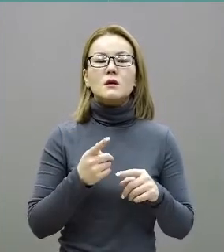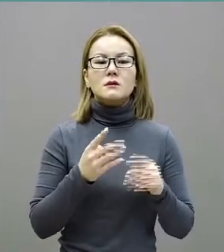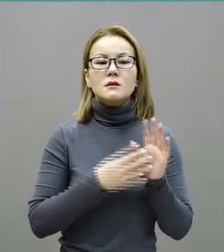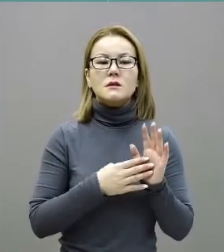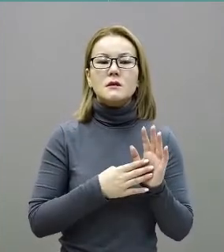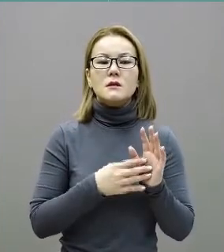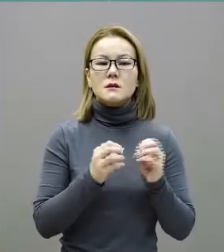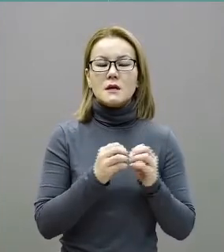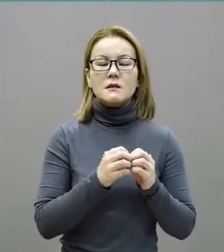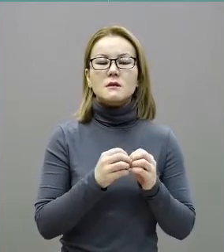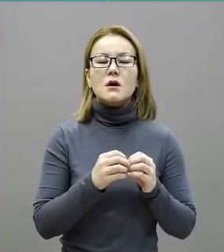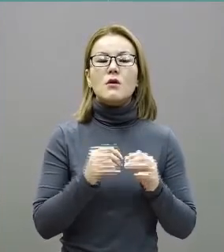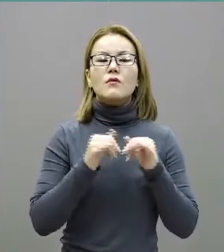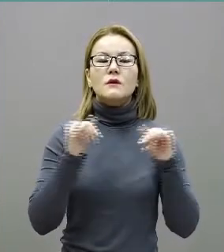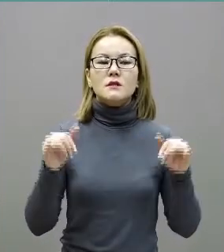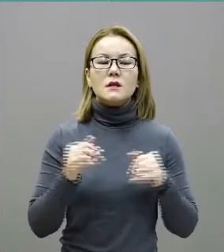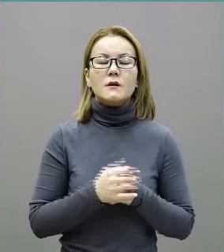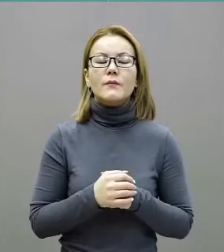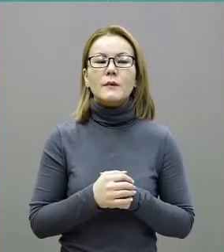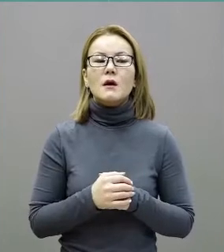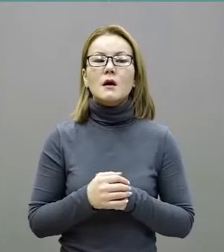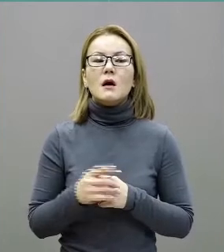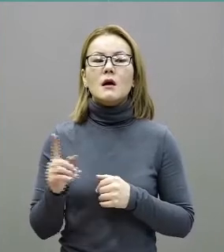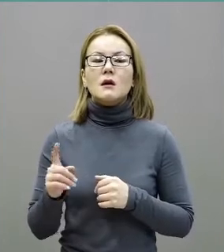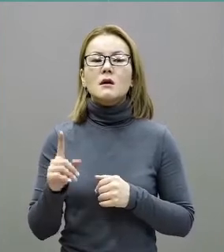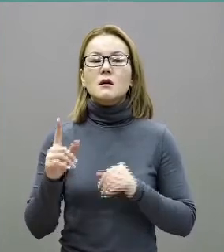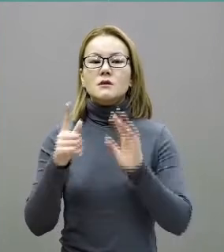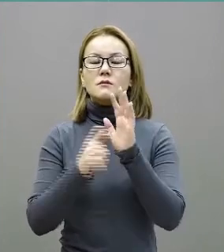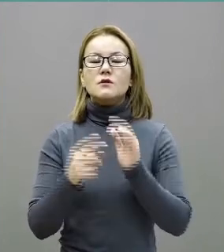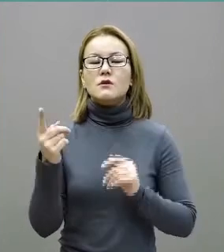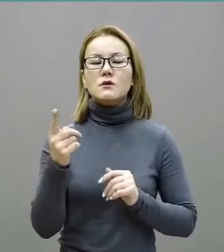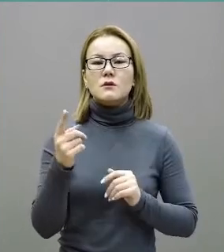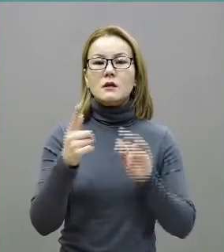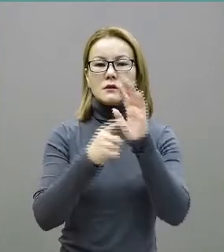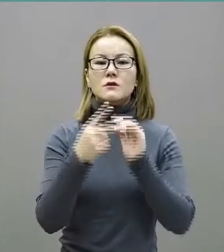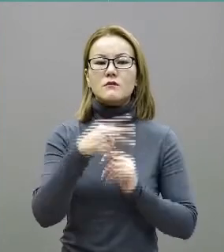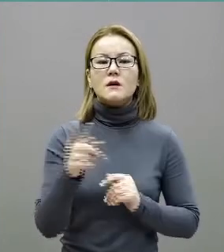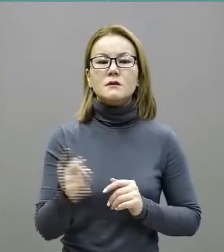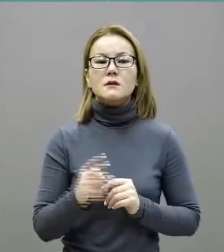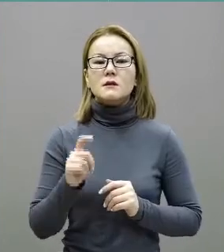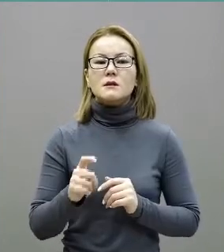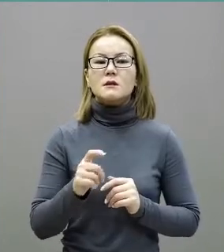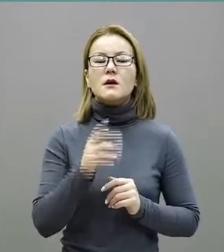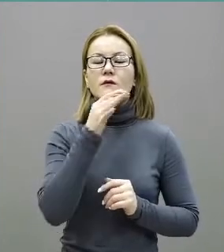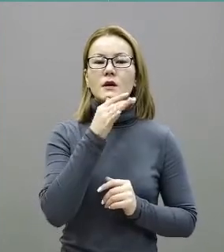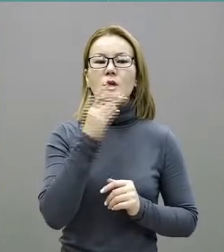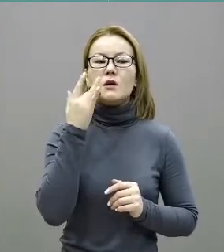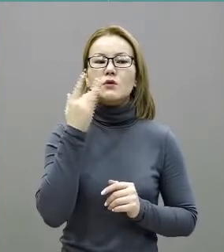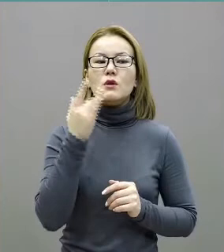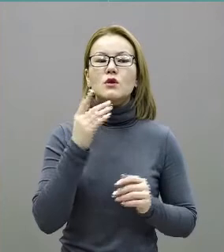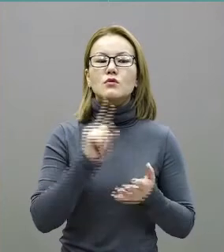в час увеличенная скорость нашего поезда 720 зеленой аннексии то время за которое должен был проехать поиск по